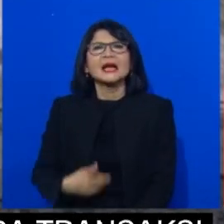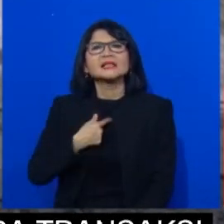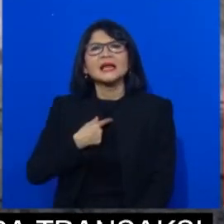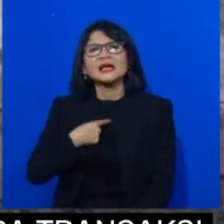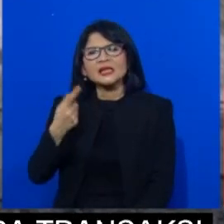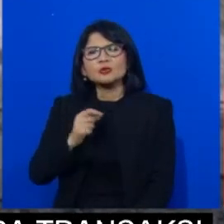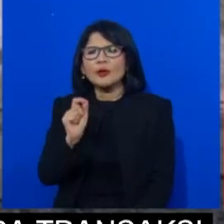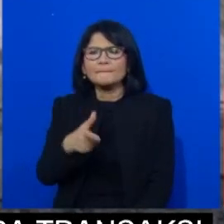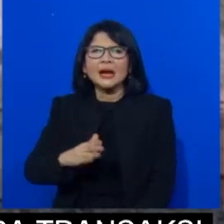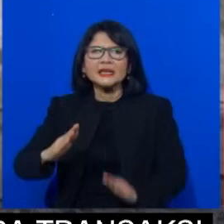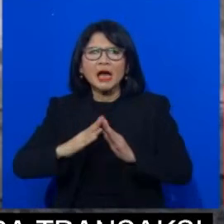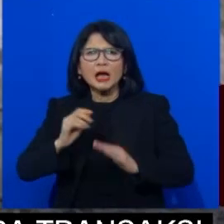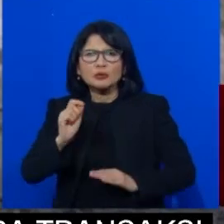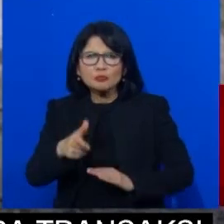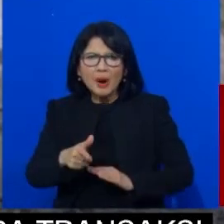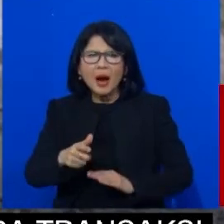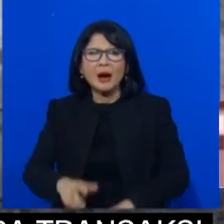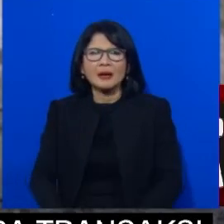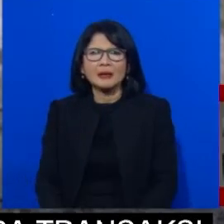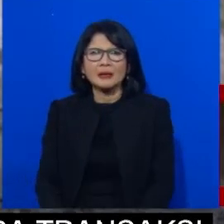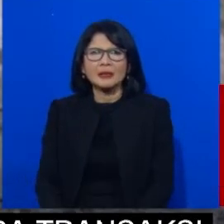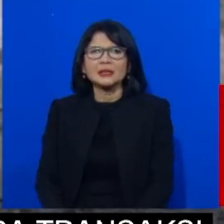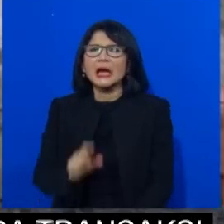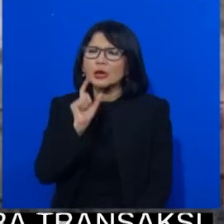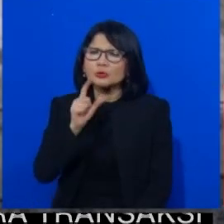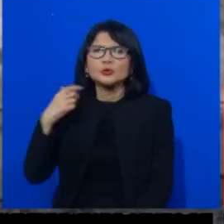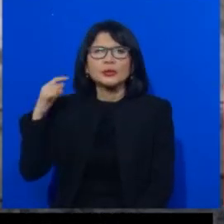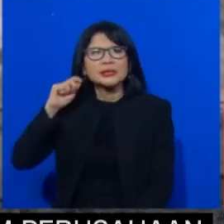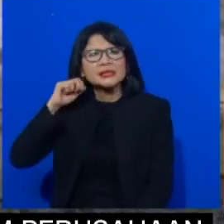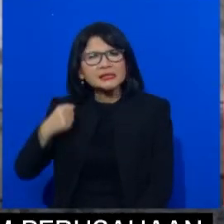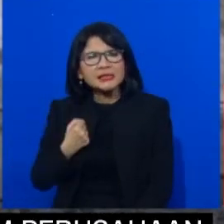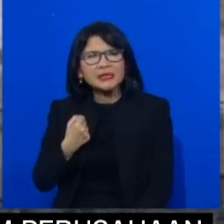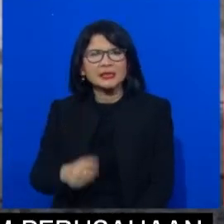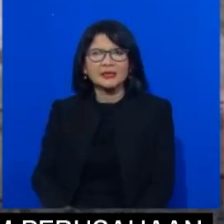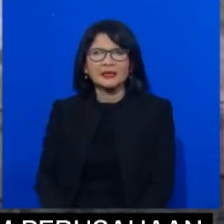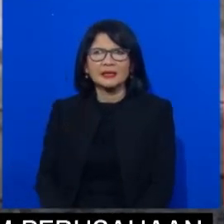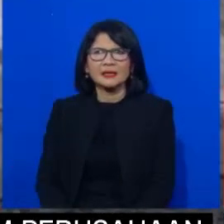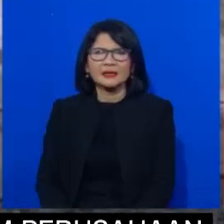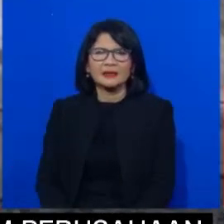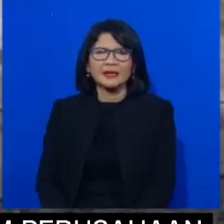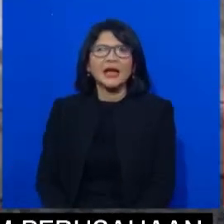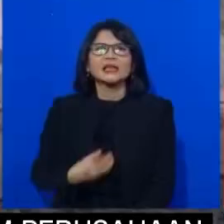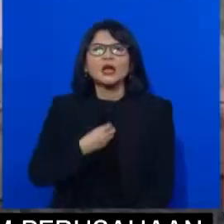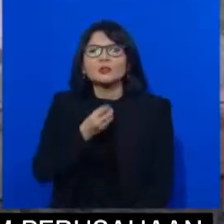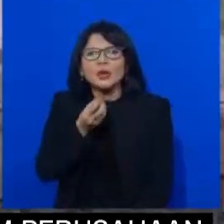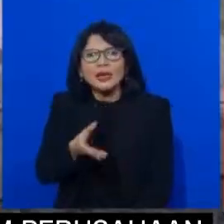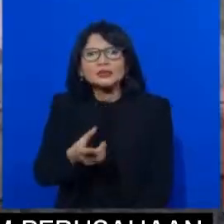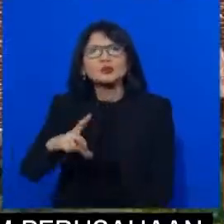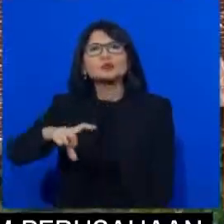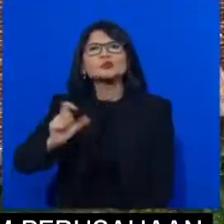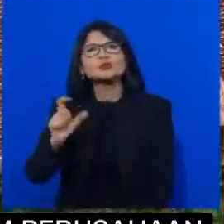kontrakan, mana buat misalnya istri juga, buat misalnya pengenlah kita ngasih cucu juga,